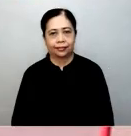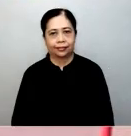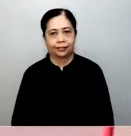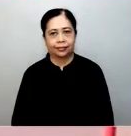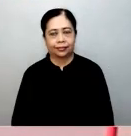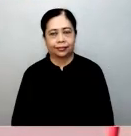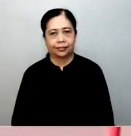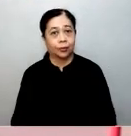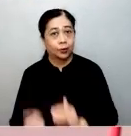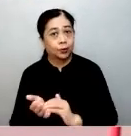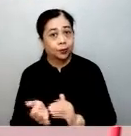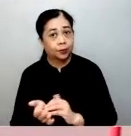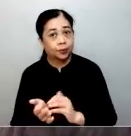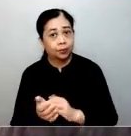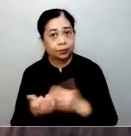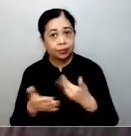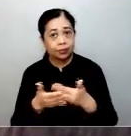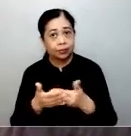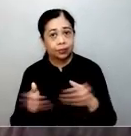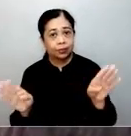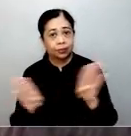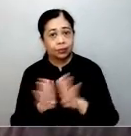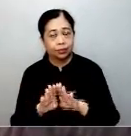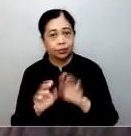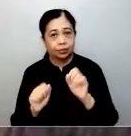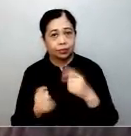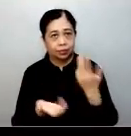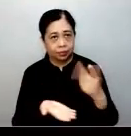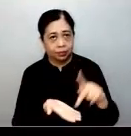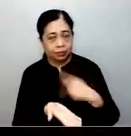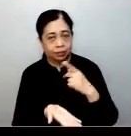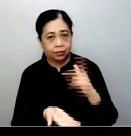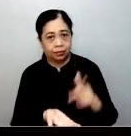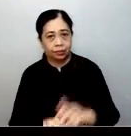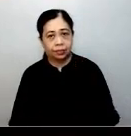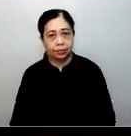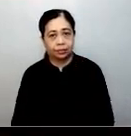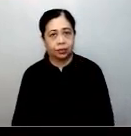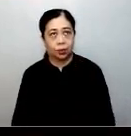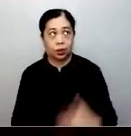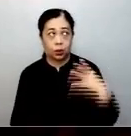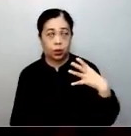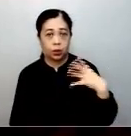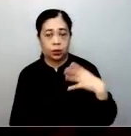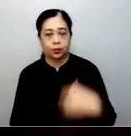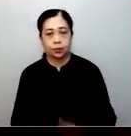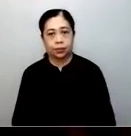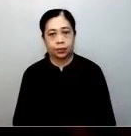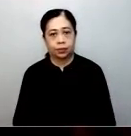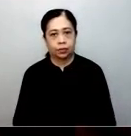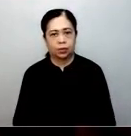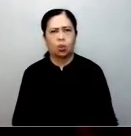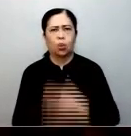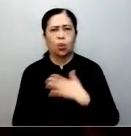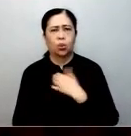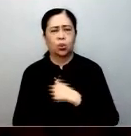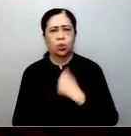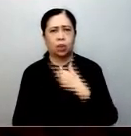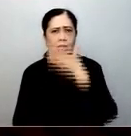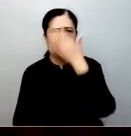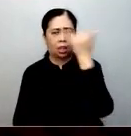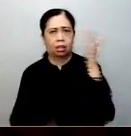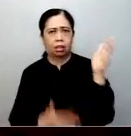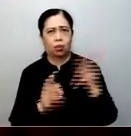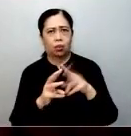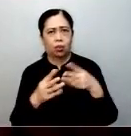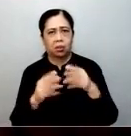Excuse me, ma'am. Magsasarado na po kami. Baka po pwedeng kunin namin yung bill. Wait lang, kuya, ha? Naku, sorry, kuya. Naiwan ko yung wallet ko. Baka